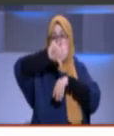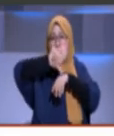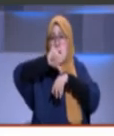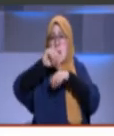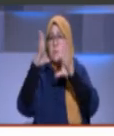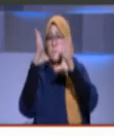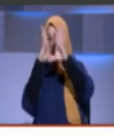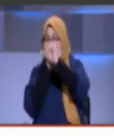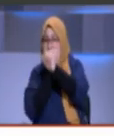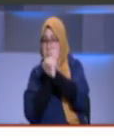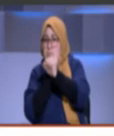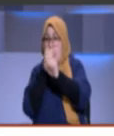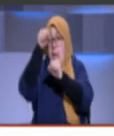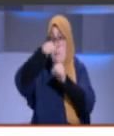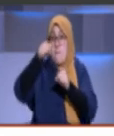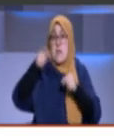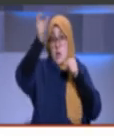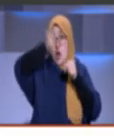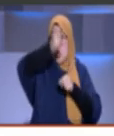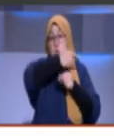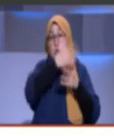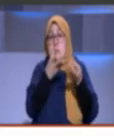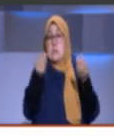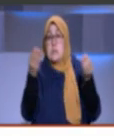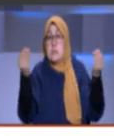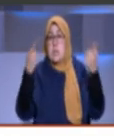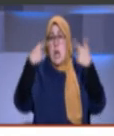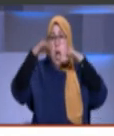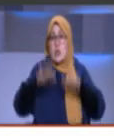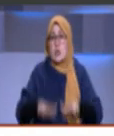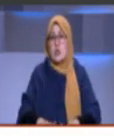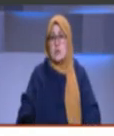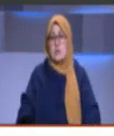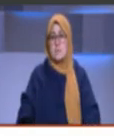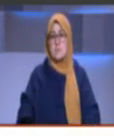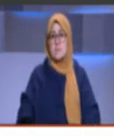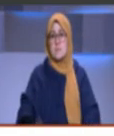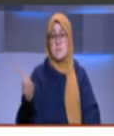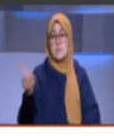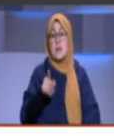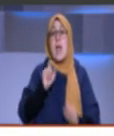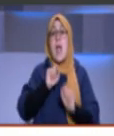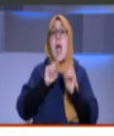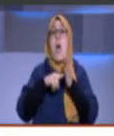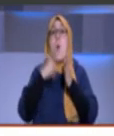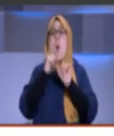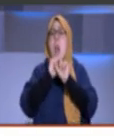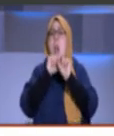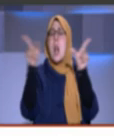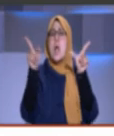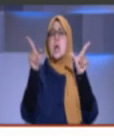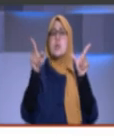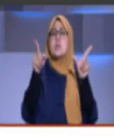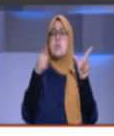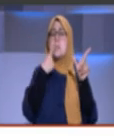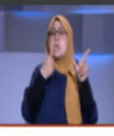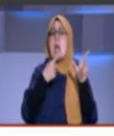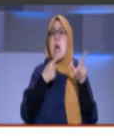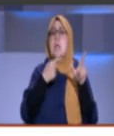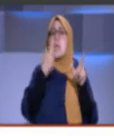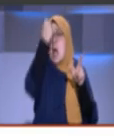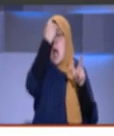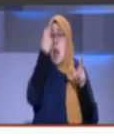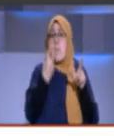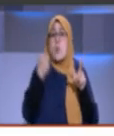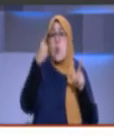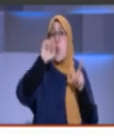وعن الانتقالات وعن تقديم الدعم. وهنا كان أول كشف مبكر جدا في العام 2013